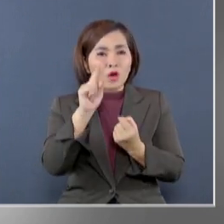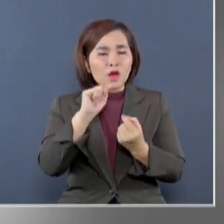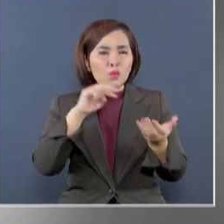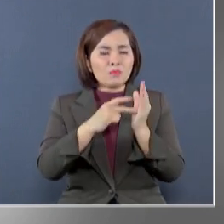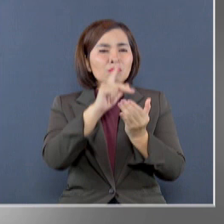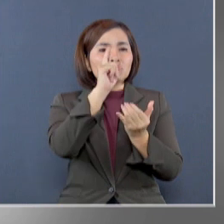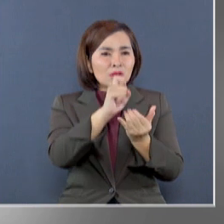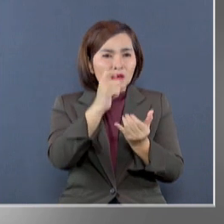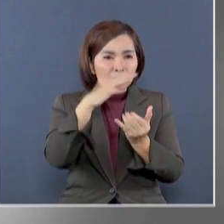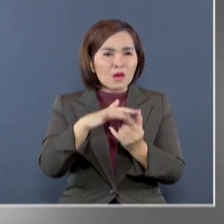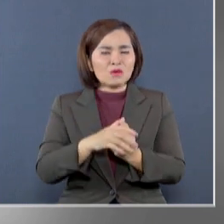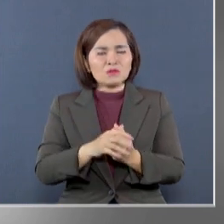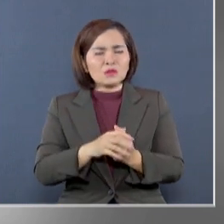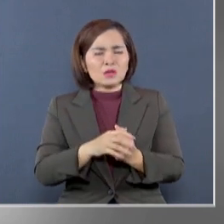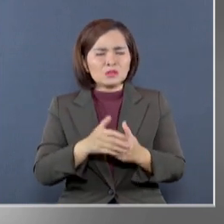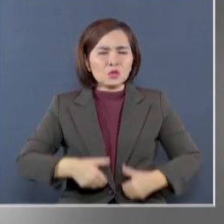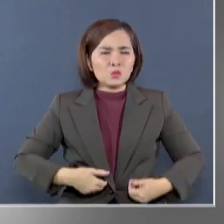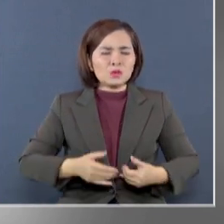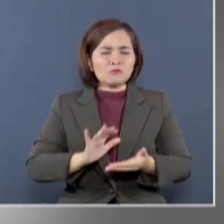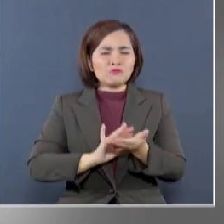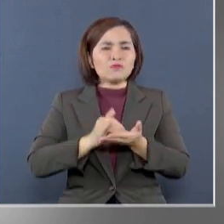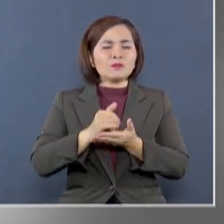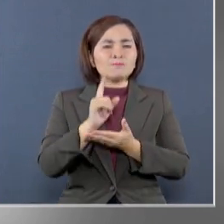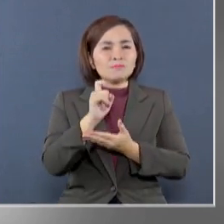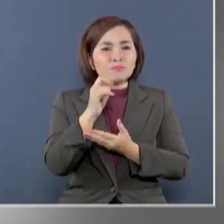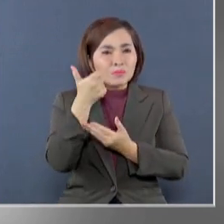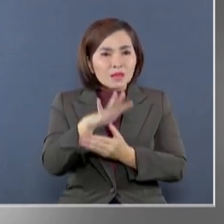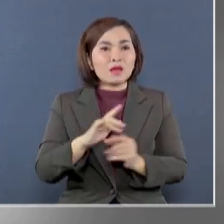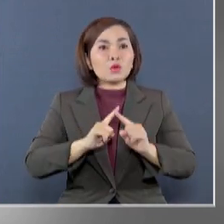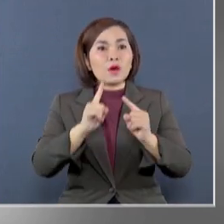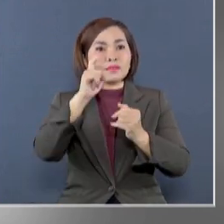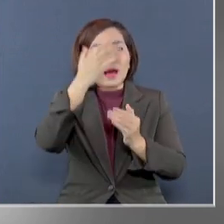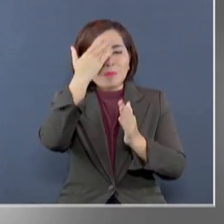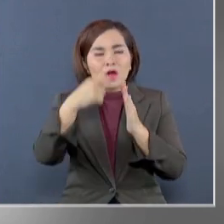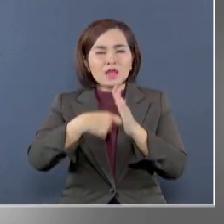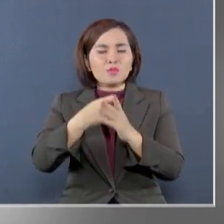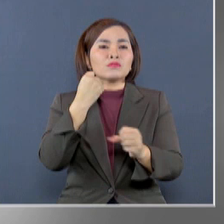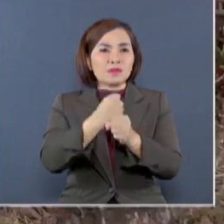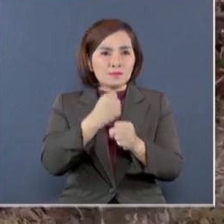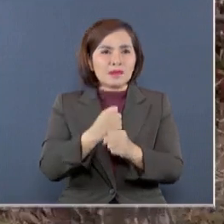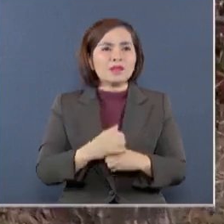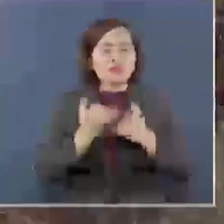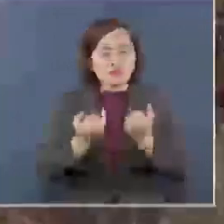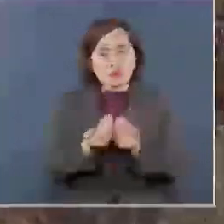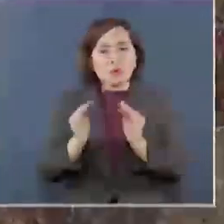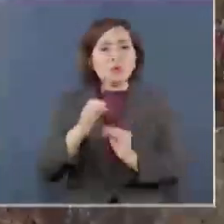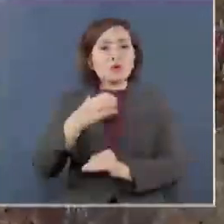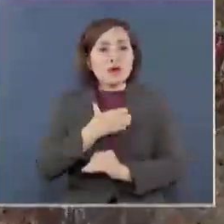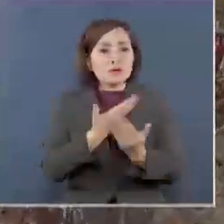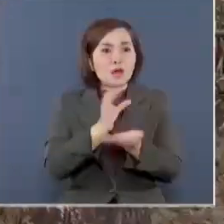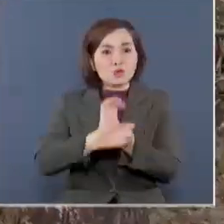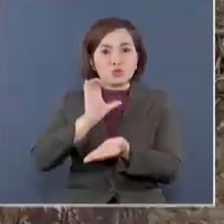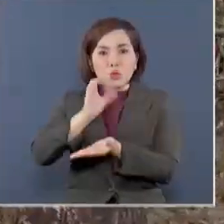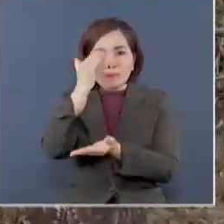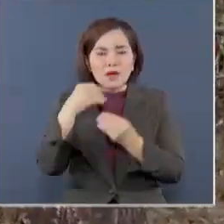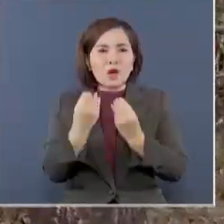แทนแต่ก็ต้องทำใจเพราะว่าสามีเสียชีวิตในหน้าที่ส่วนการดูแลเยียวยาสิ่งที่ต้องการมากที่สุดก็คือทุนการศึกษาให้กับลูก